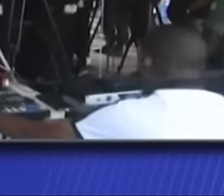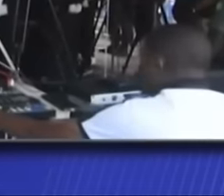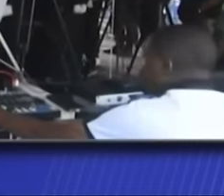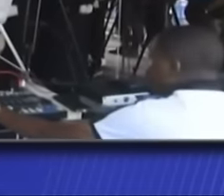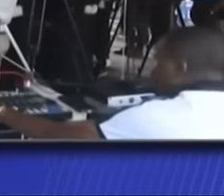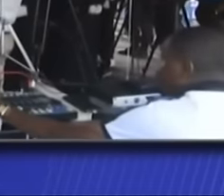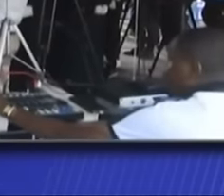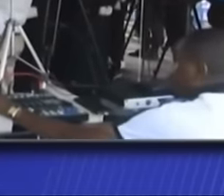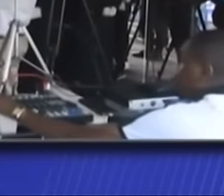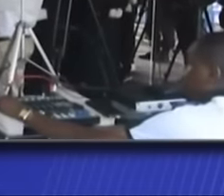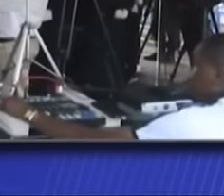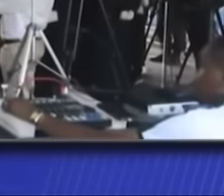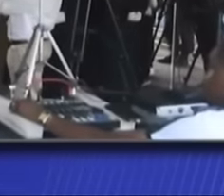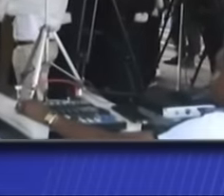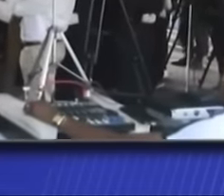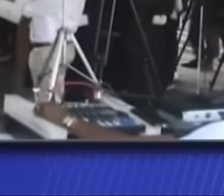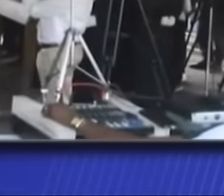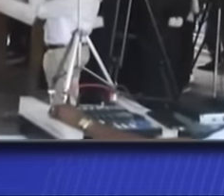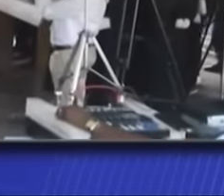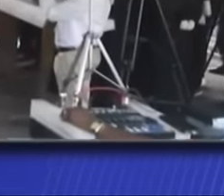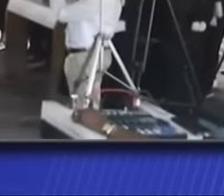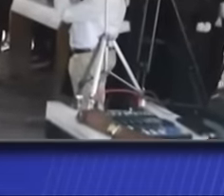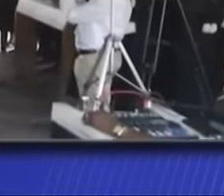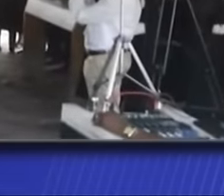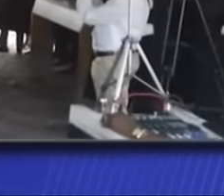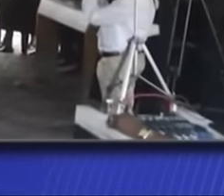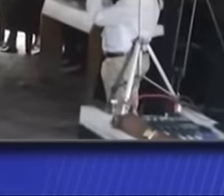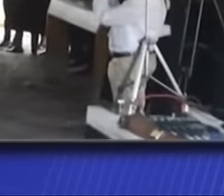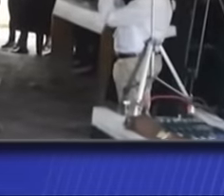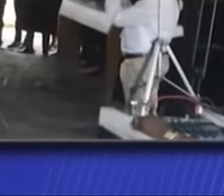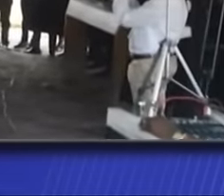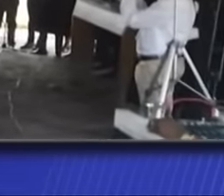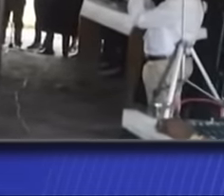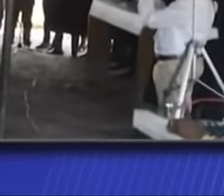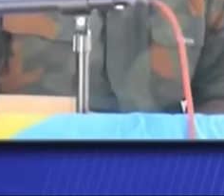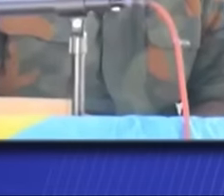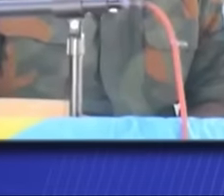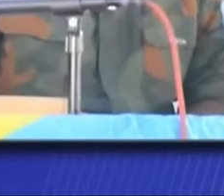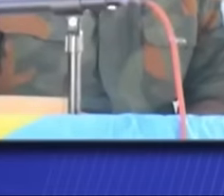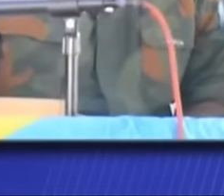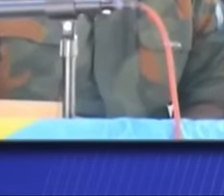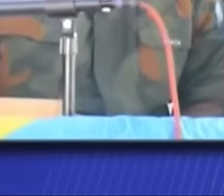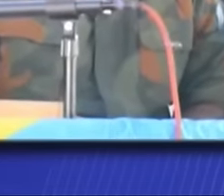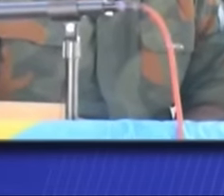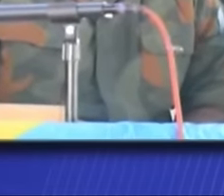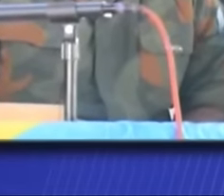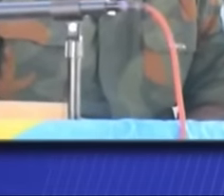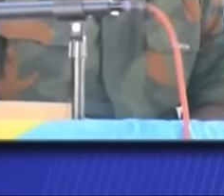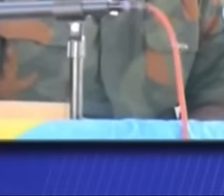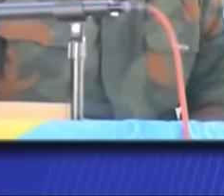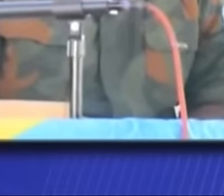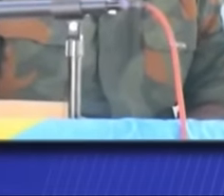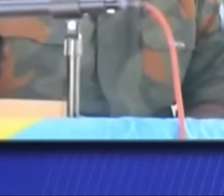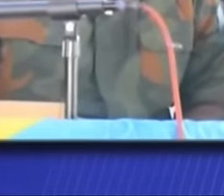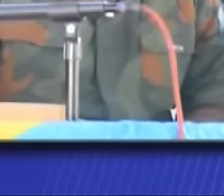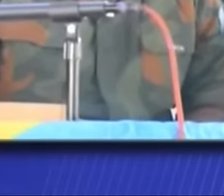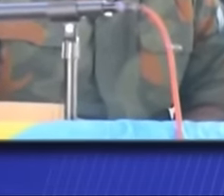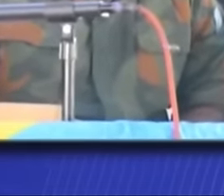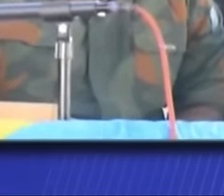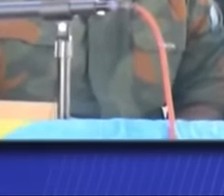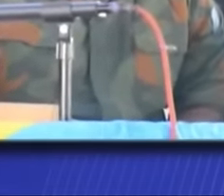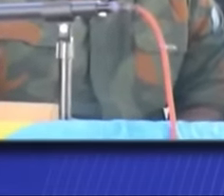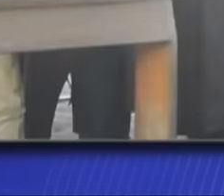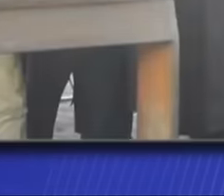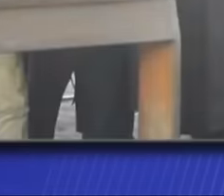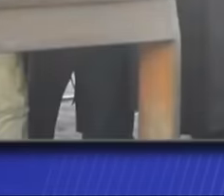mouvement insurrectionnel Alliance du fleuve Congo, si bien seront confisqués. Également au sommaire de ces journaux, les enfants âgés de 0